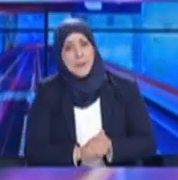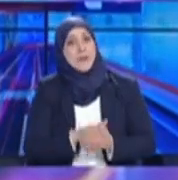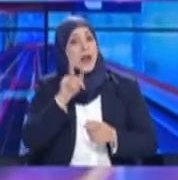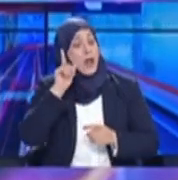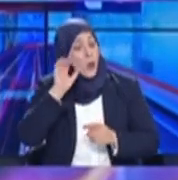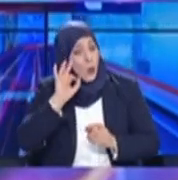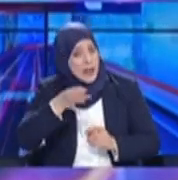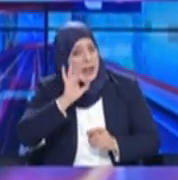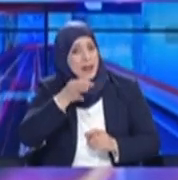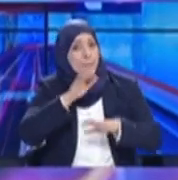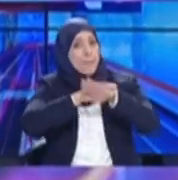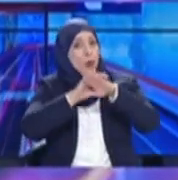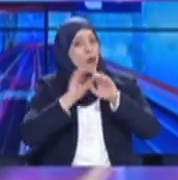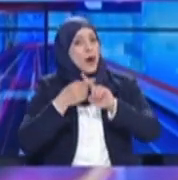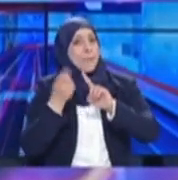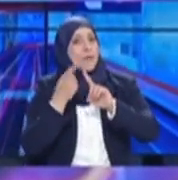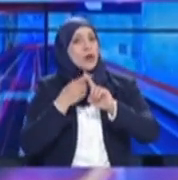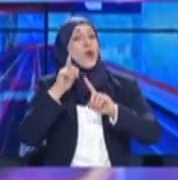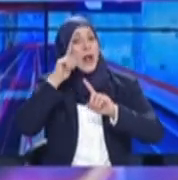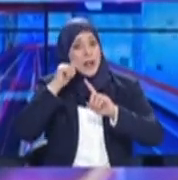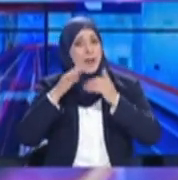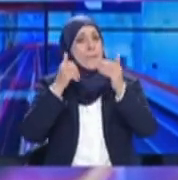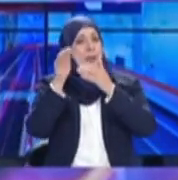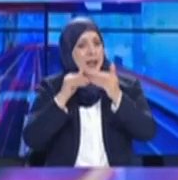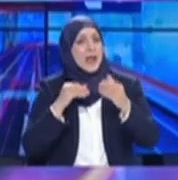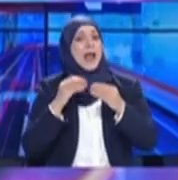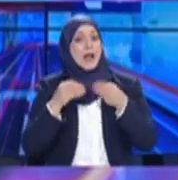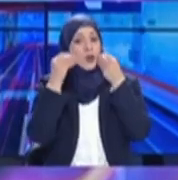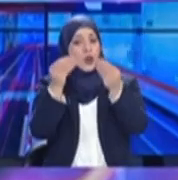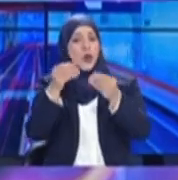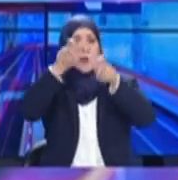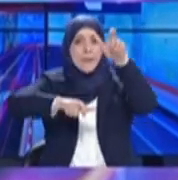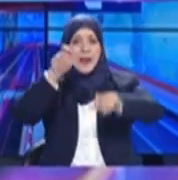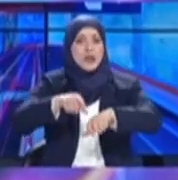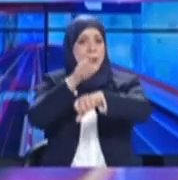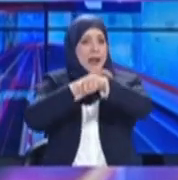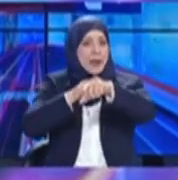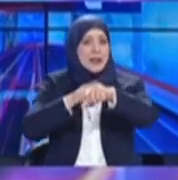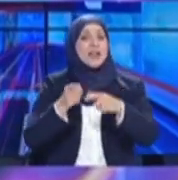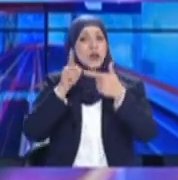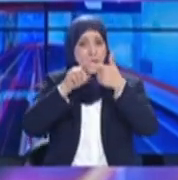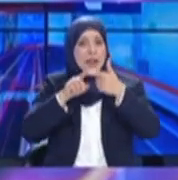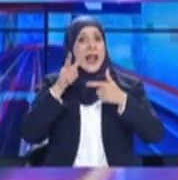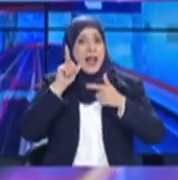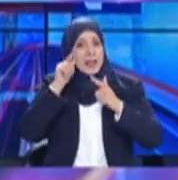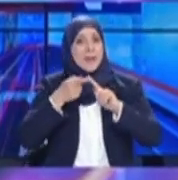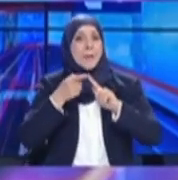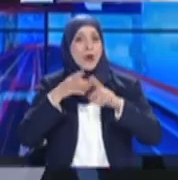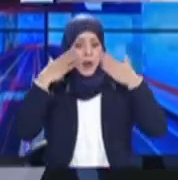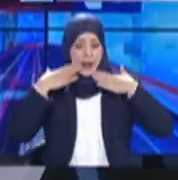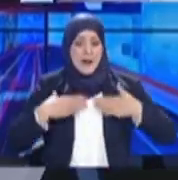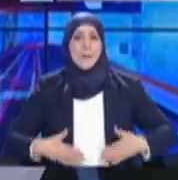جدا انه يكون يوفر هم من الامكانيات وتكون عندهم الازياء الخاصه بالتعليم وحتى نوع من